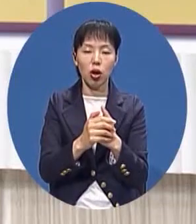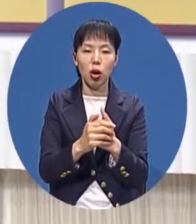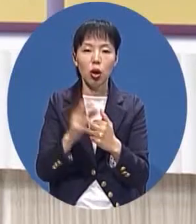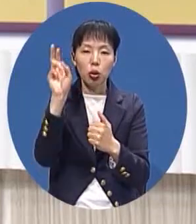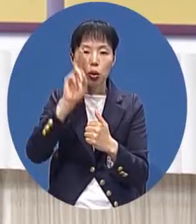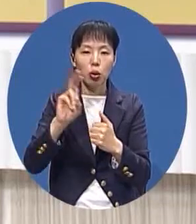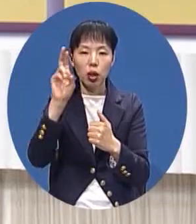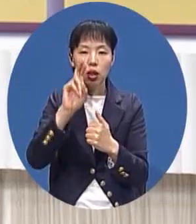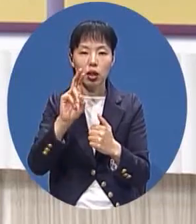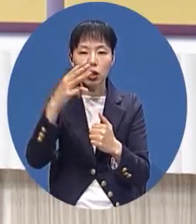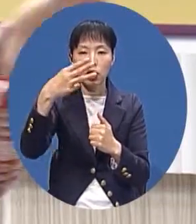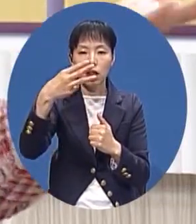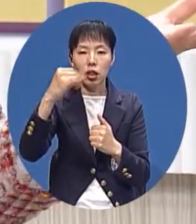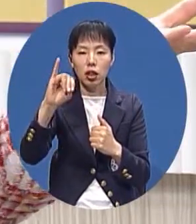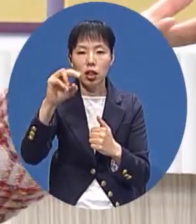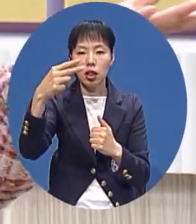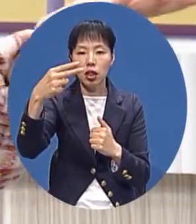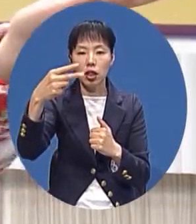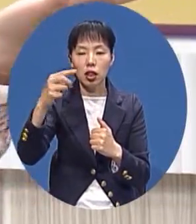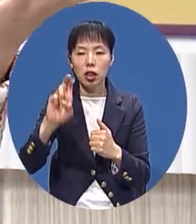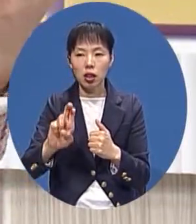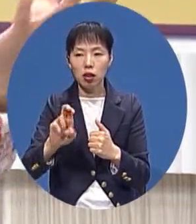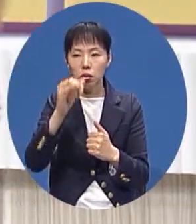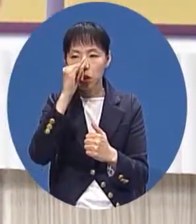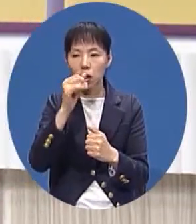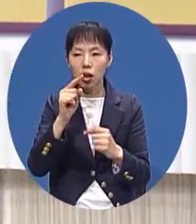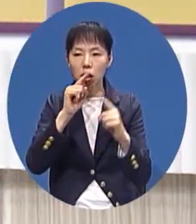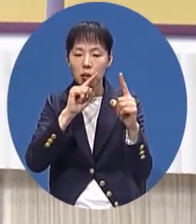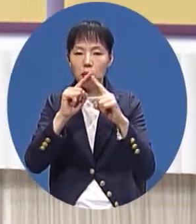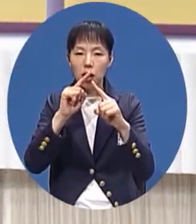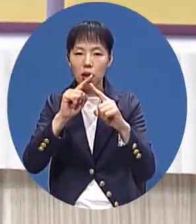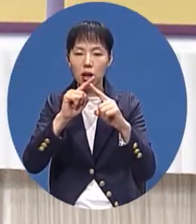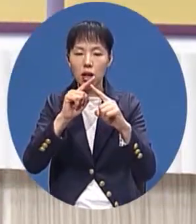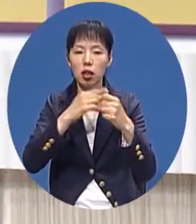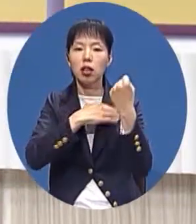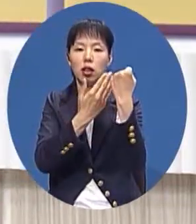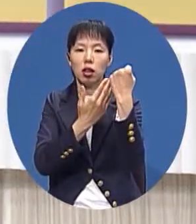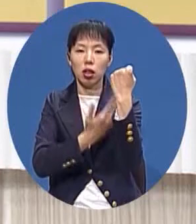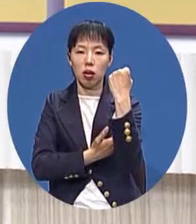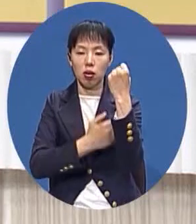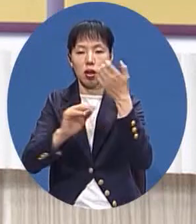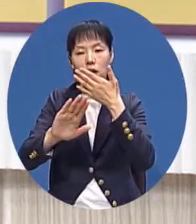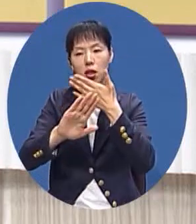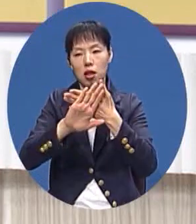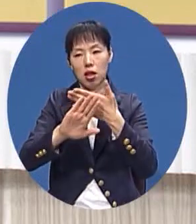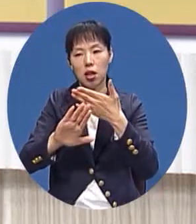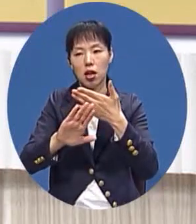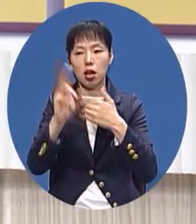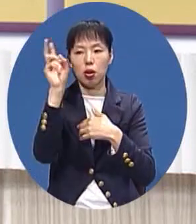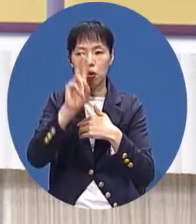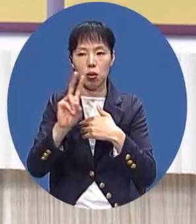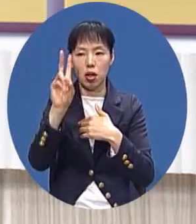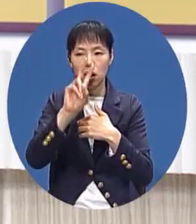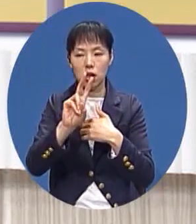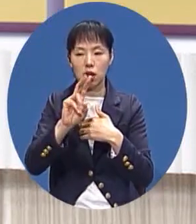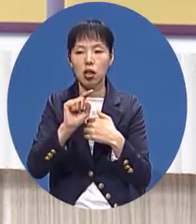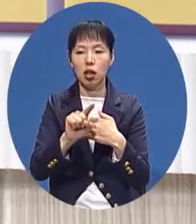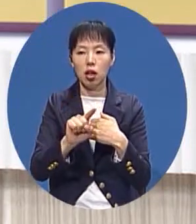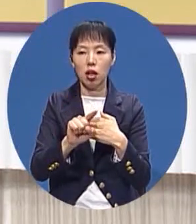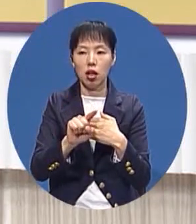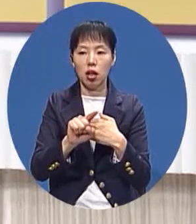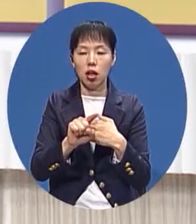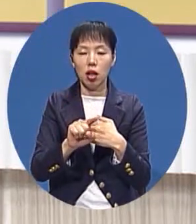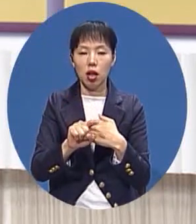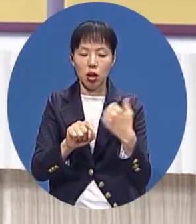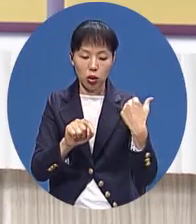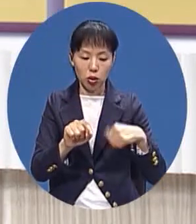있거든요. 그래서 잘 아시겠지만 네네. 굉장히 말하는 능력하고 다르죠. 그렇죠. 예. 네. 근데 지금 이제 주원이가 하는 것들은 운의